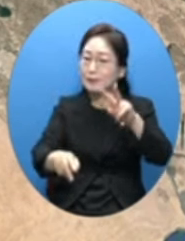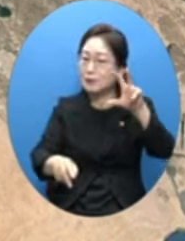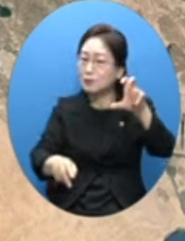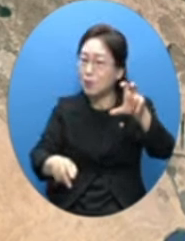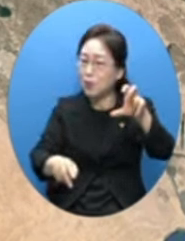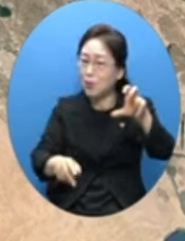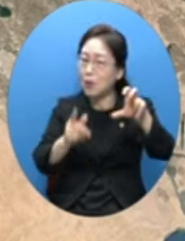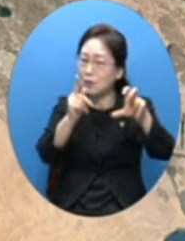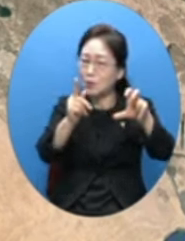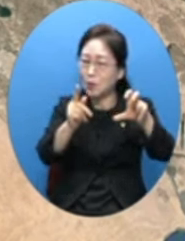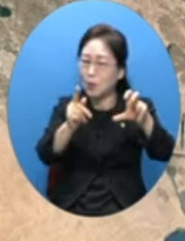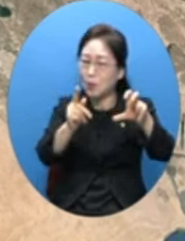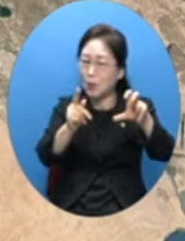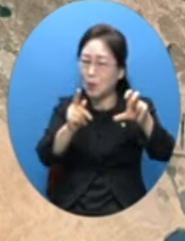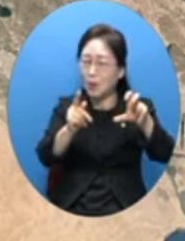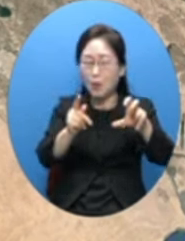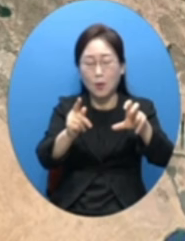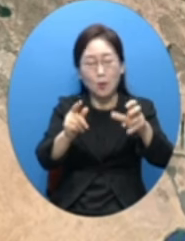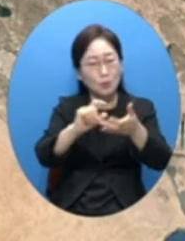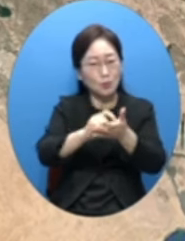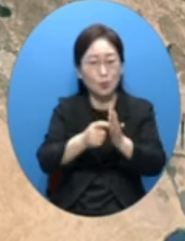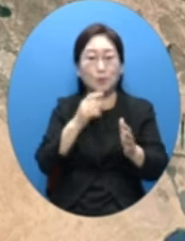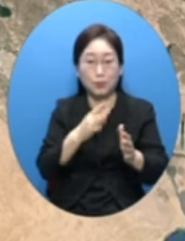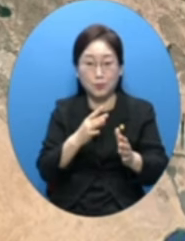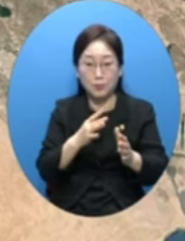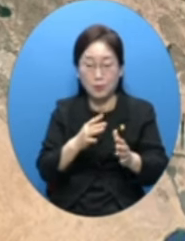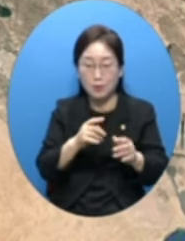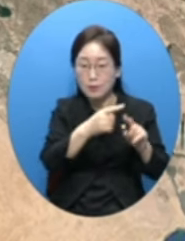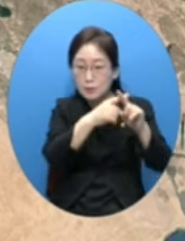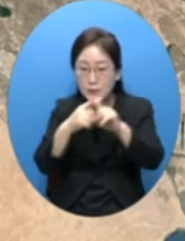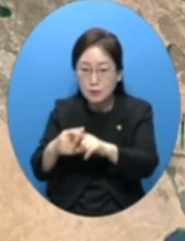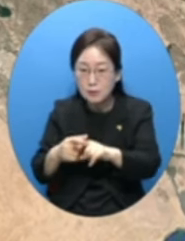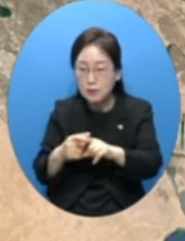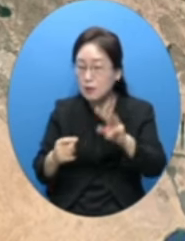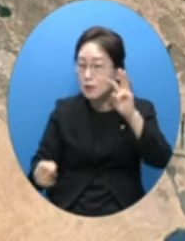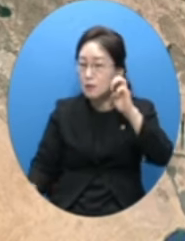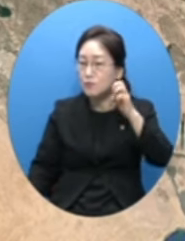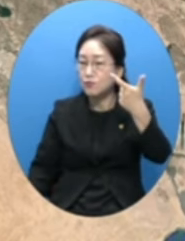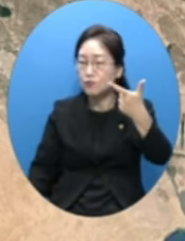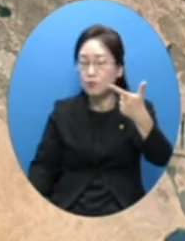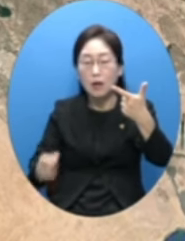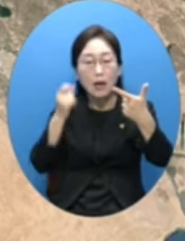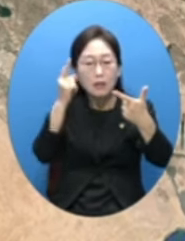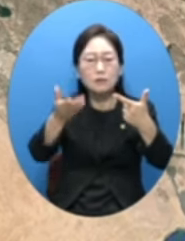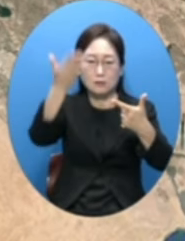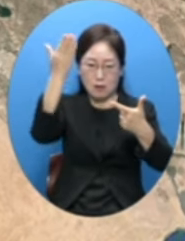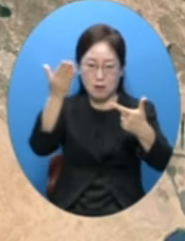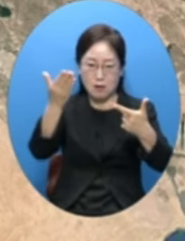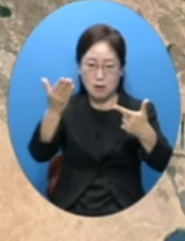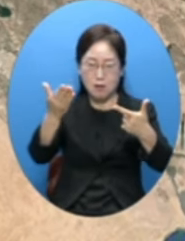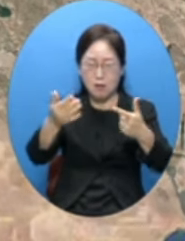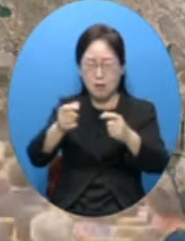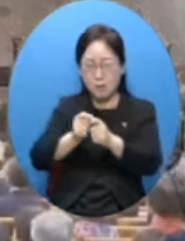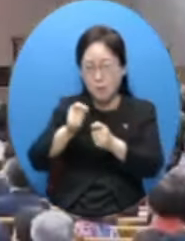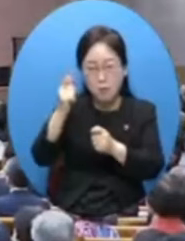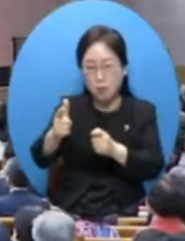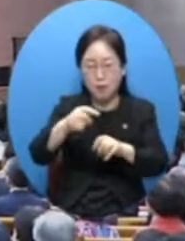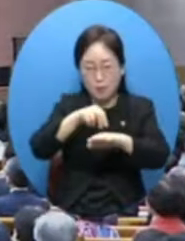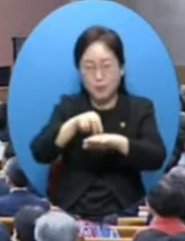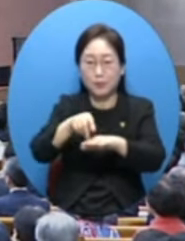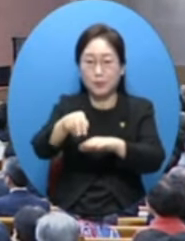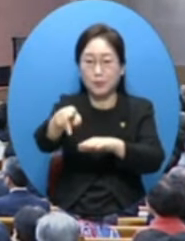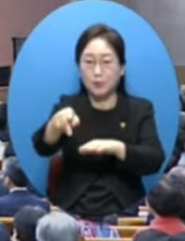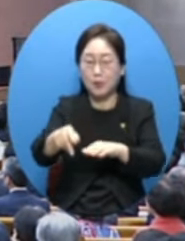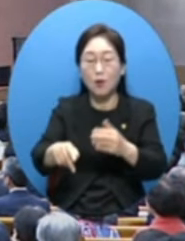25km 가기 힘든데 그렇게 간다 하면 약 36일 한 달이 훨씬 더 넘게 걸리는 거리입니다. 서울